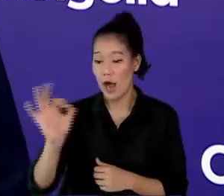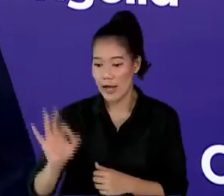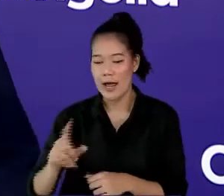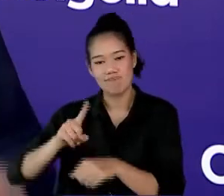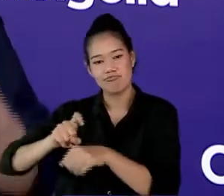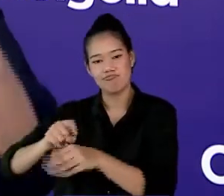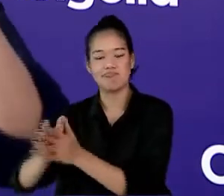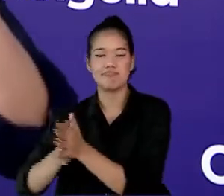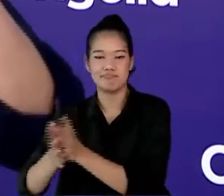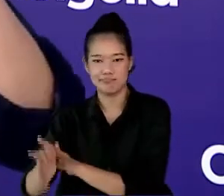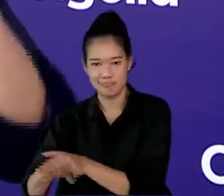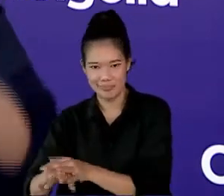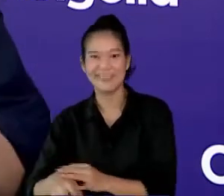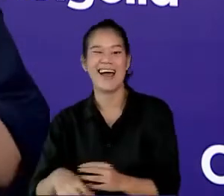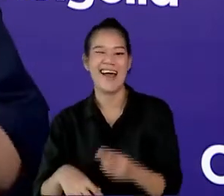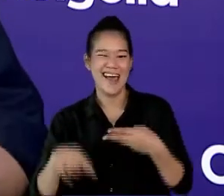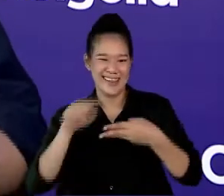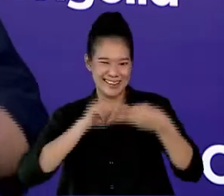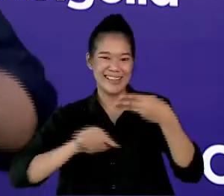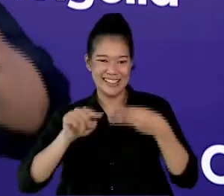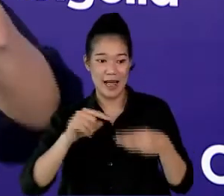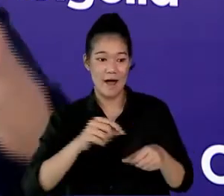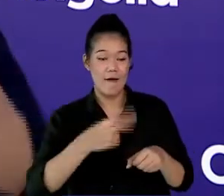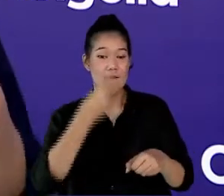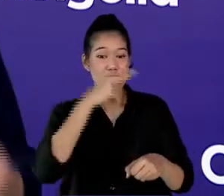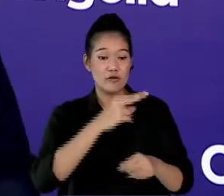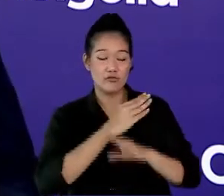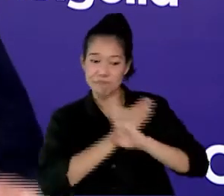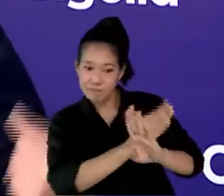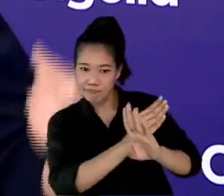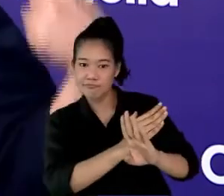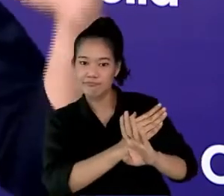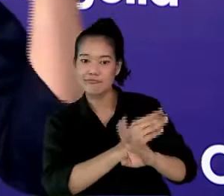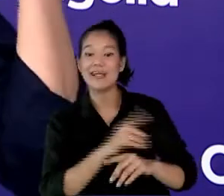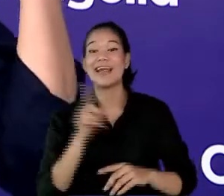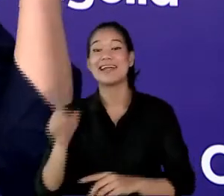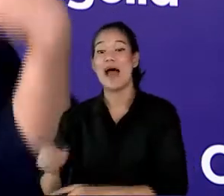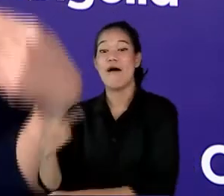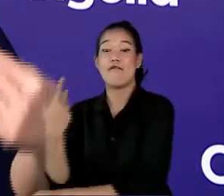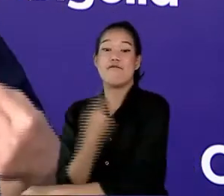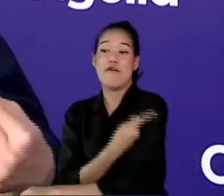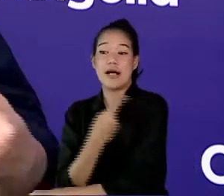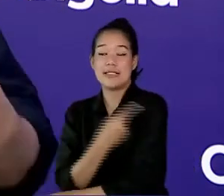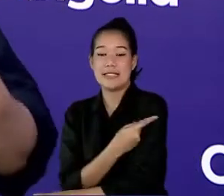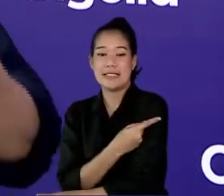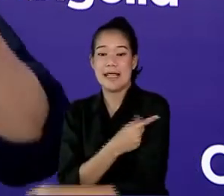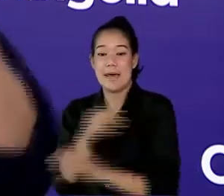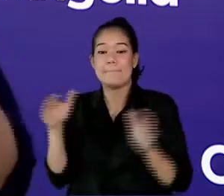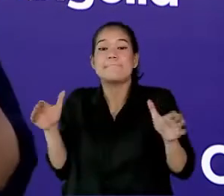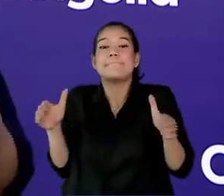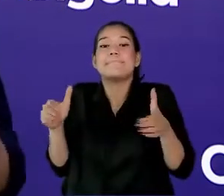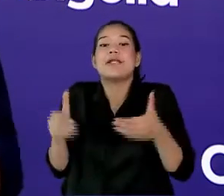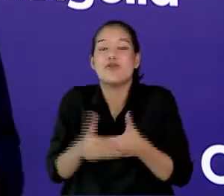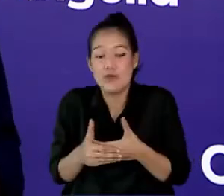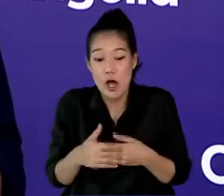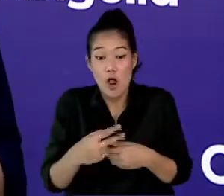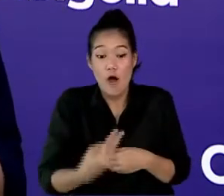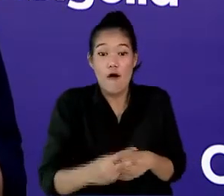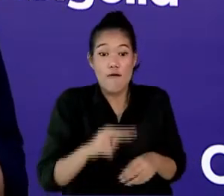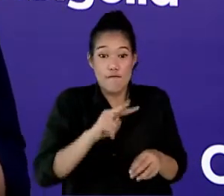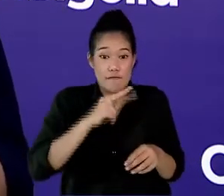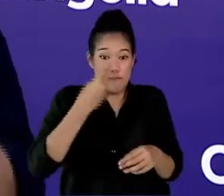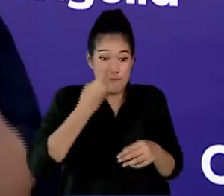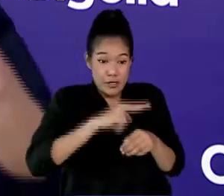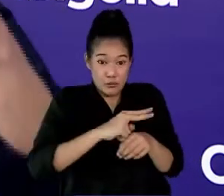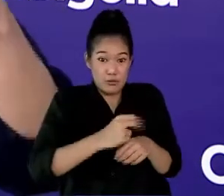hand sanitizer. Itu untuk mencegah si virus bisa masuk. Vaksinasi itu melindungi pada saat virusnya sudah masuk.